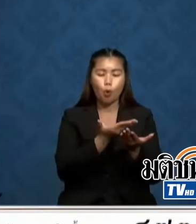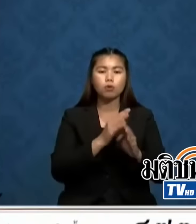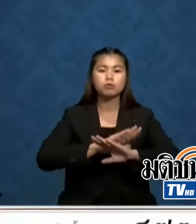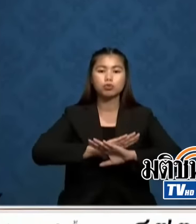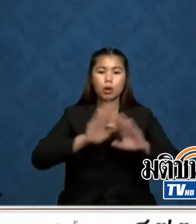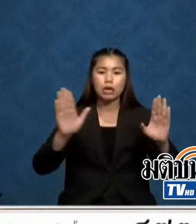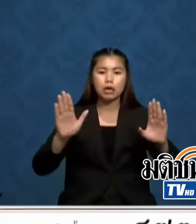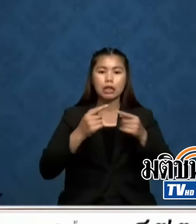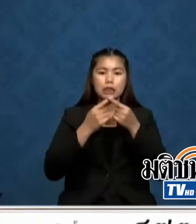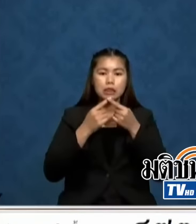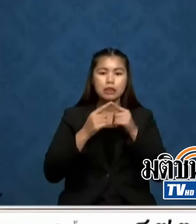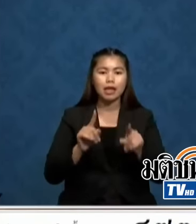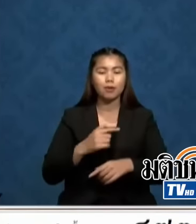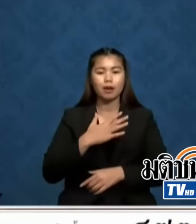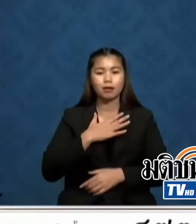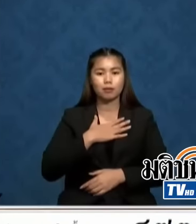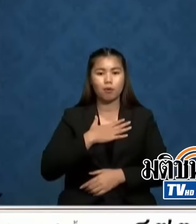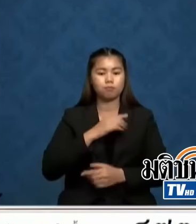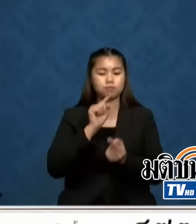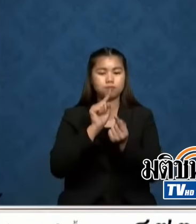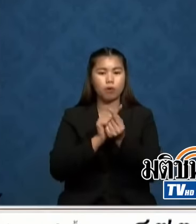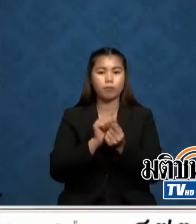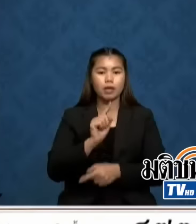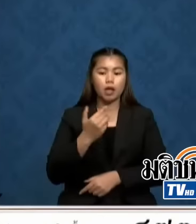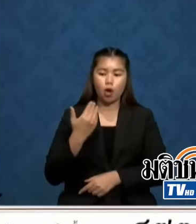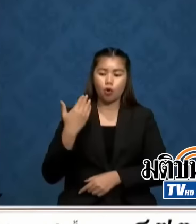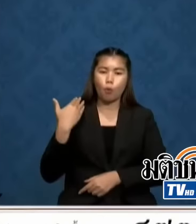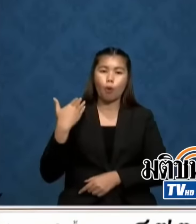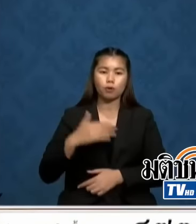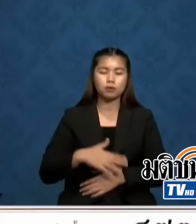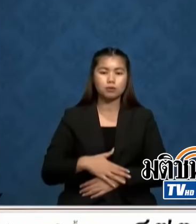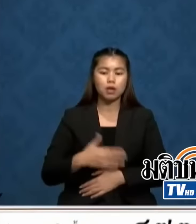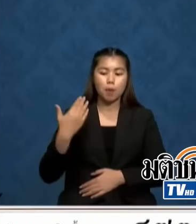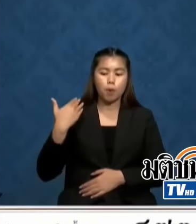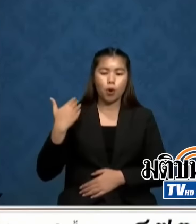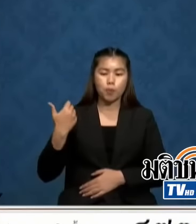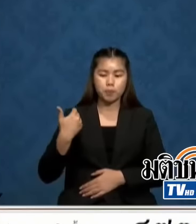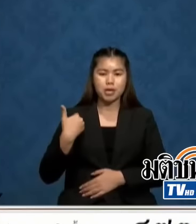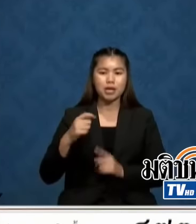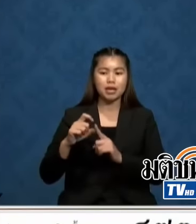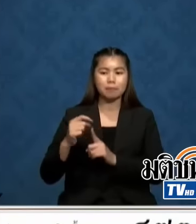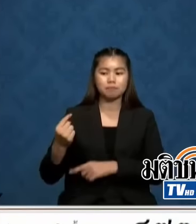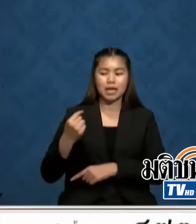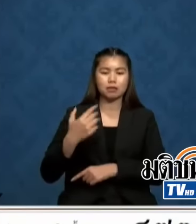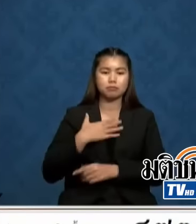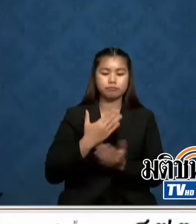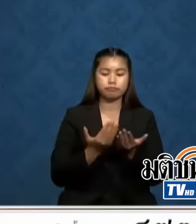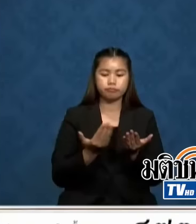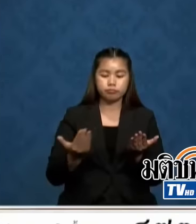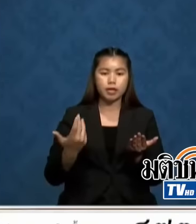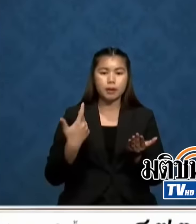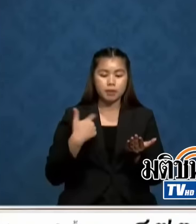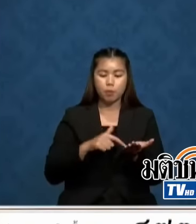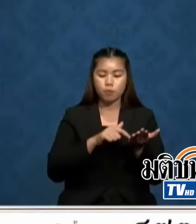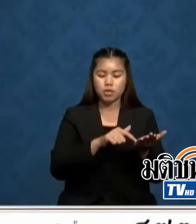ปรากฏว่าก่อนหน้านี้หนึ่งในคำสั่งที่ทางพรรคและผมเป็น